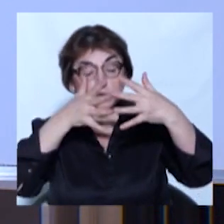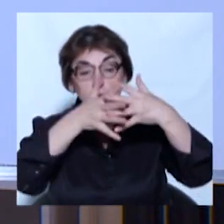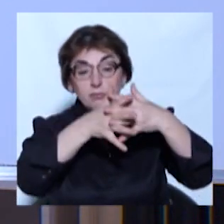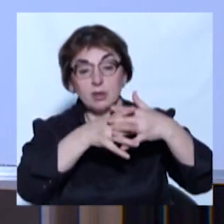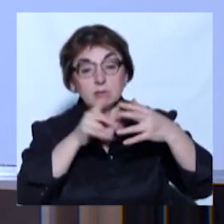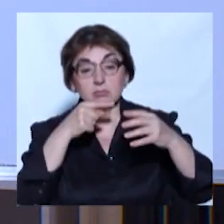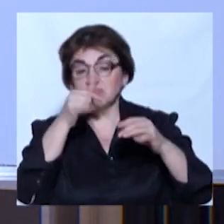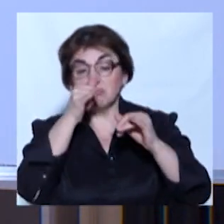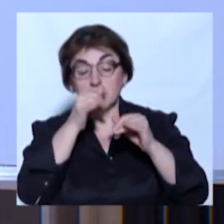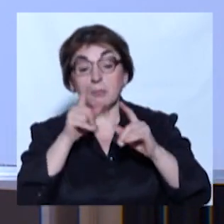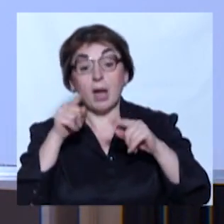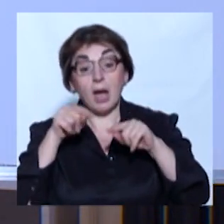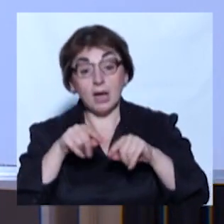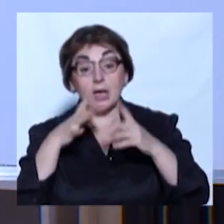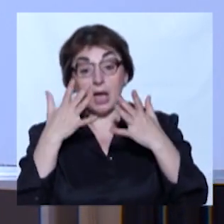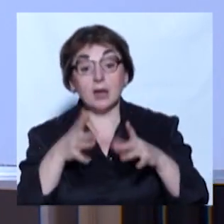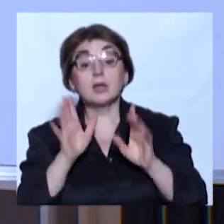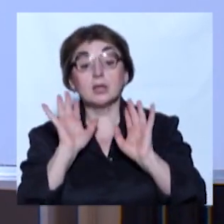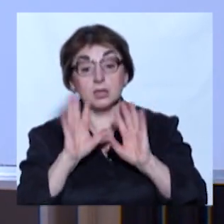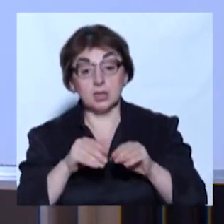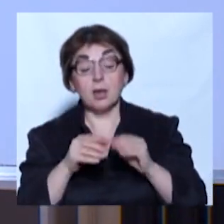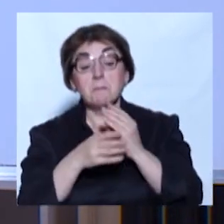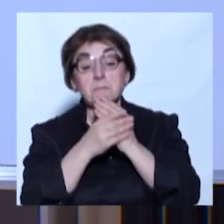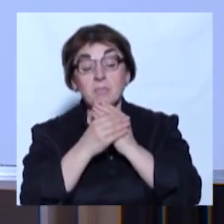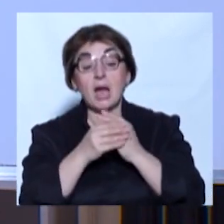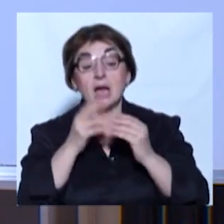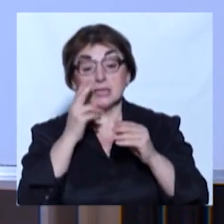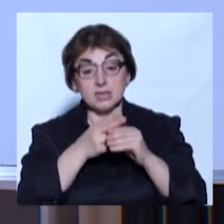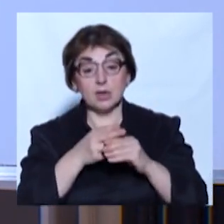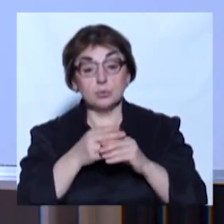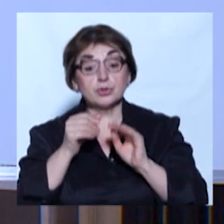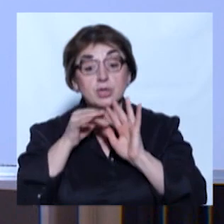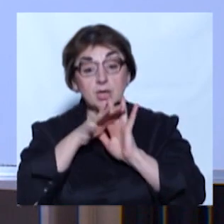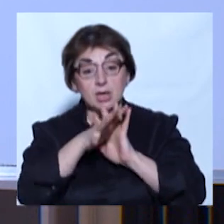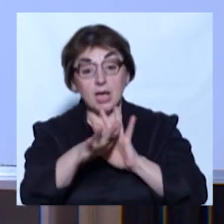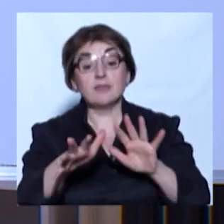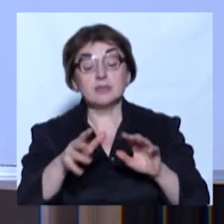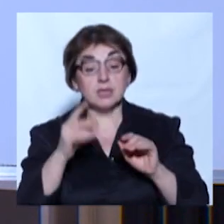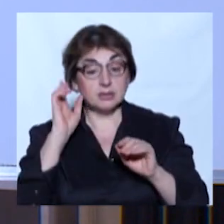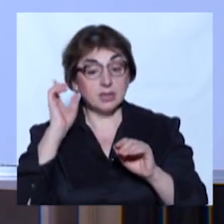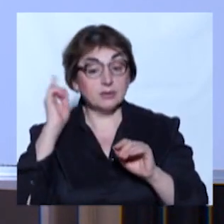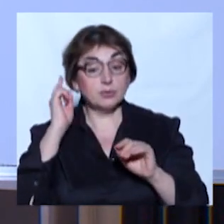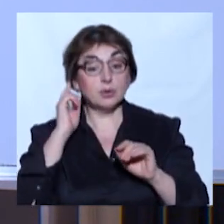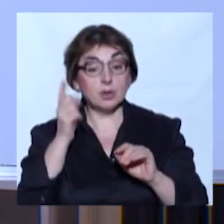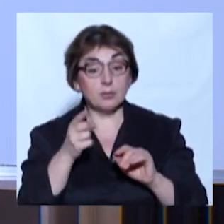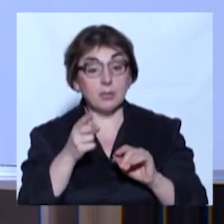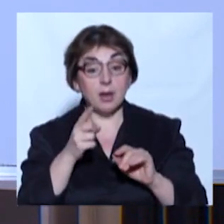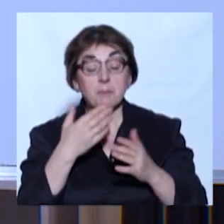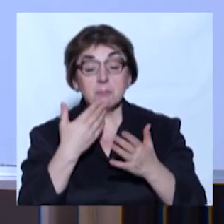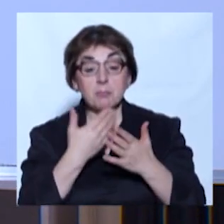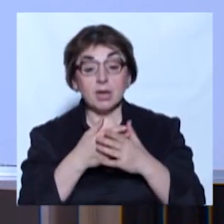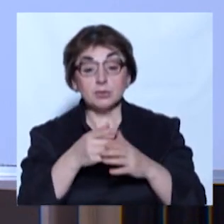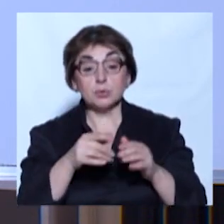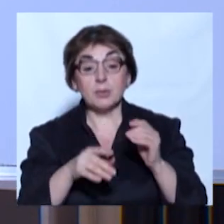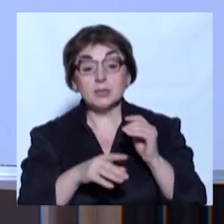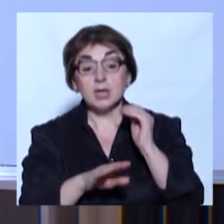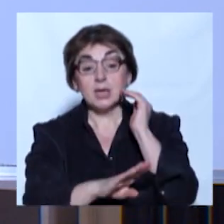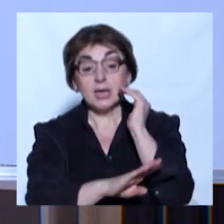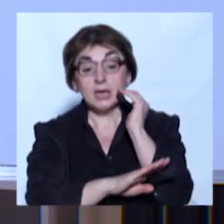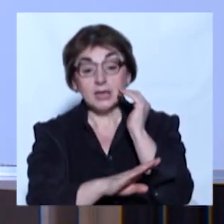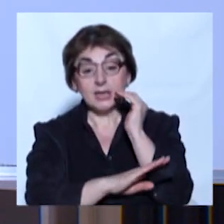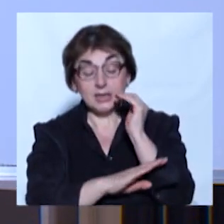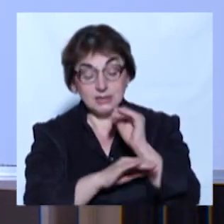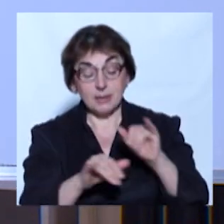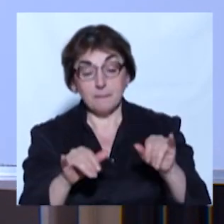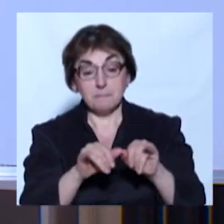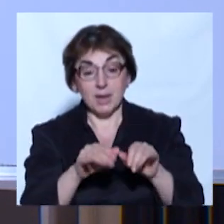ბგერა გავრცელდა ხომ მყარსხეულში. მაგალითად, თუ ამ საათს მე ხის მაგიდაზე დავდებ და